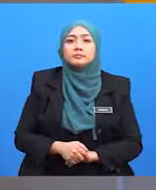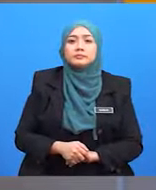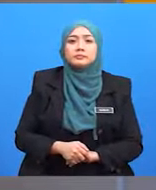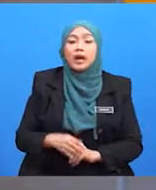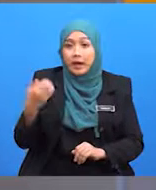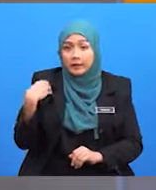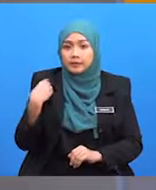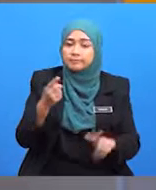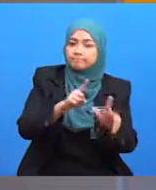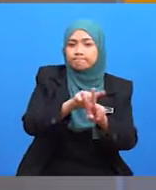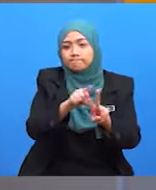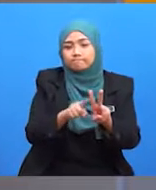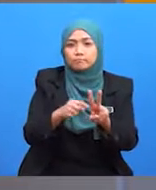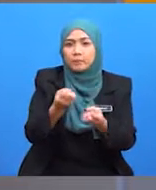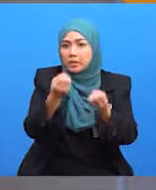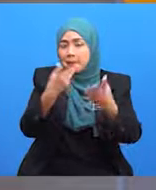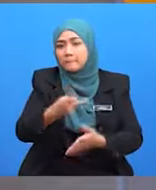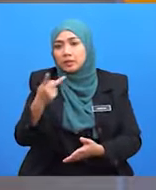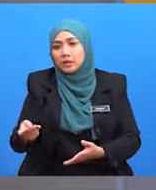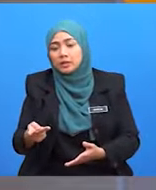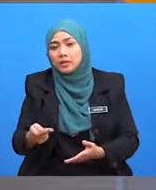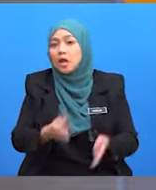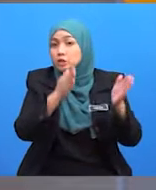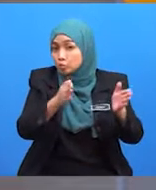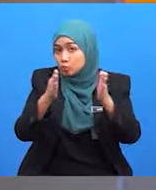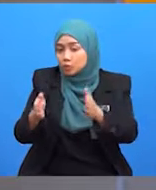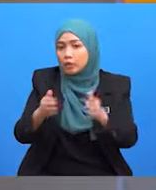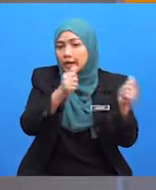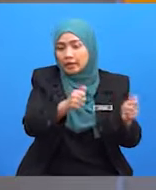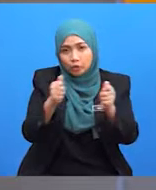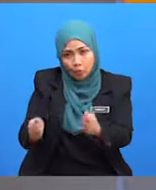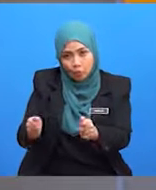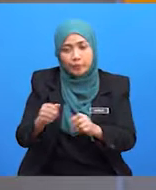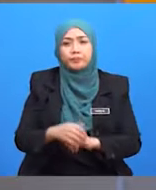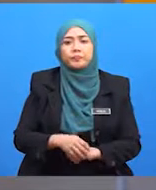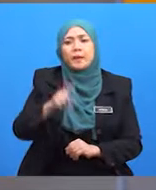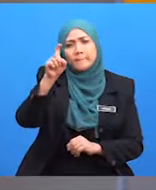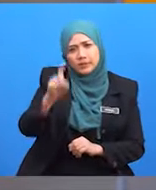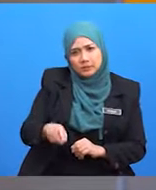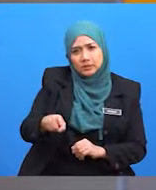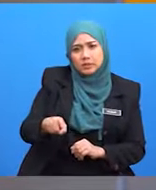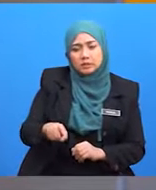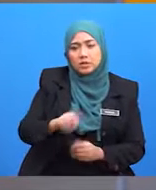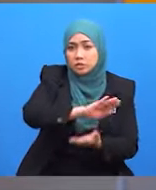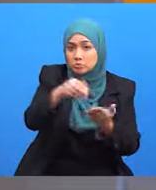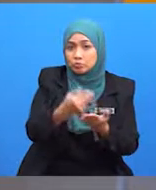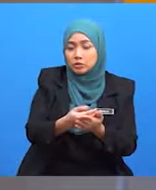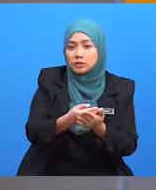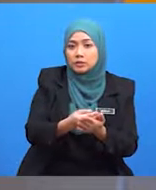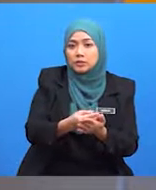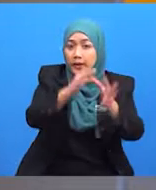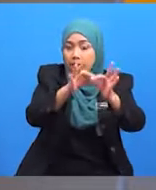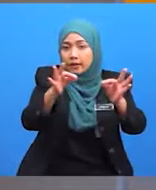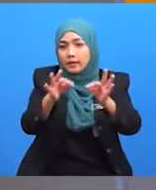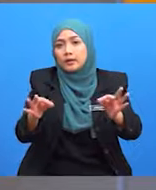perkara yang paling penting untuk diperbaiki adalah susun atur. Pastikan semua teks dan bentuk anda